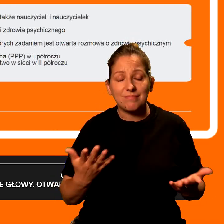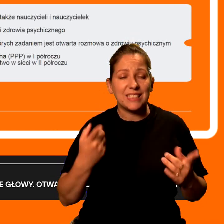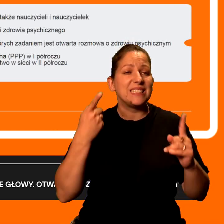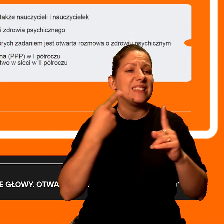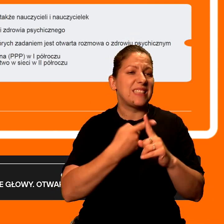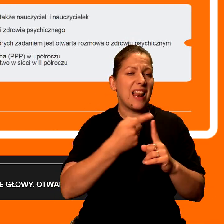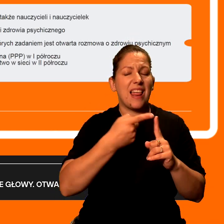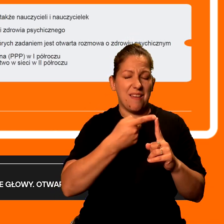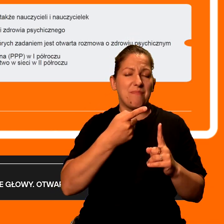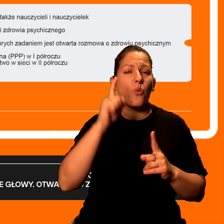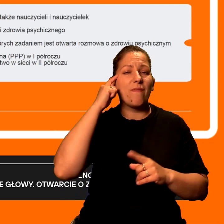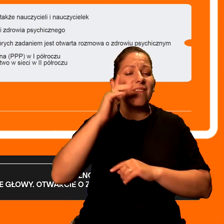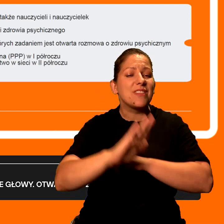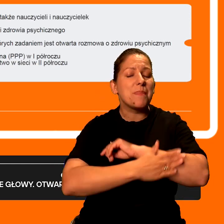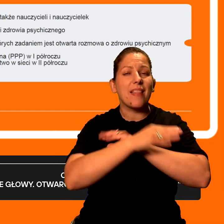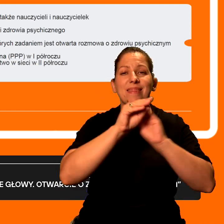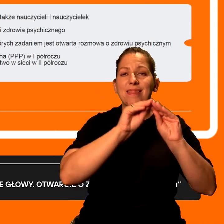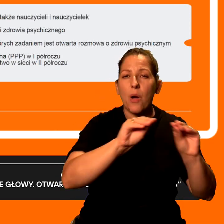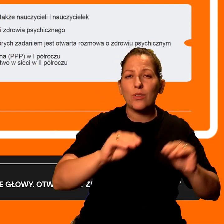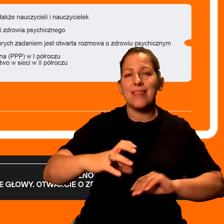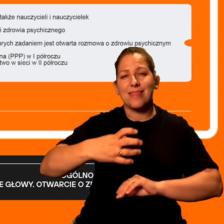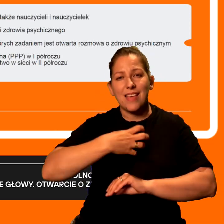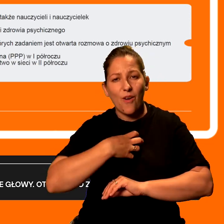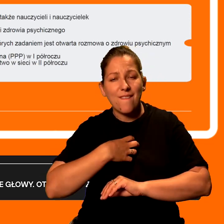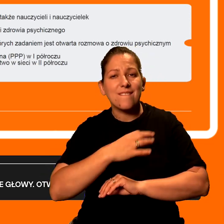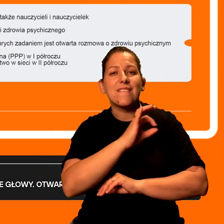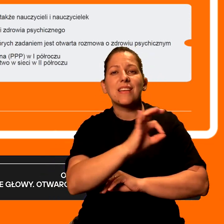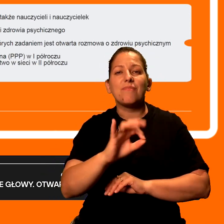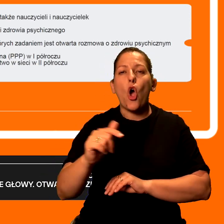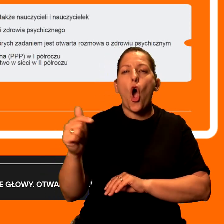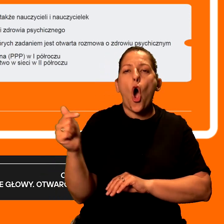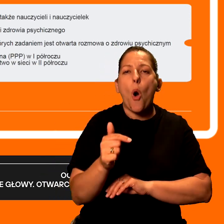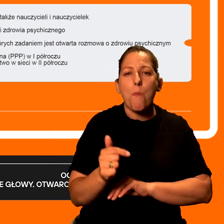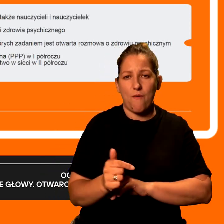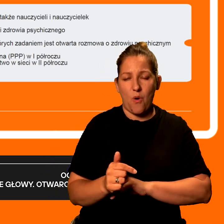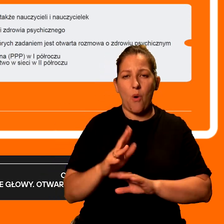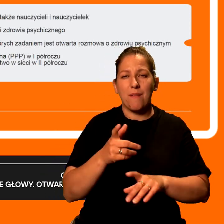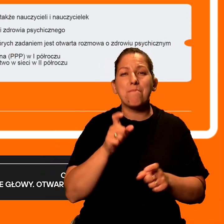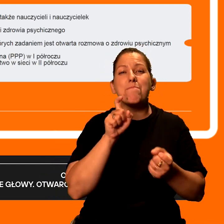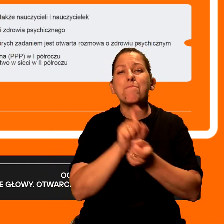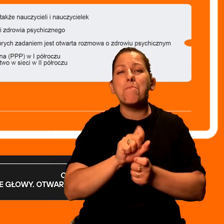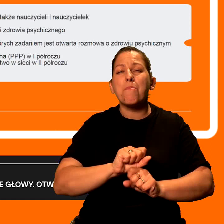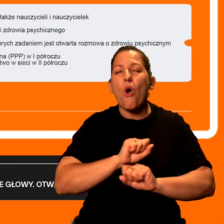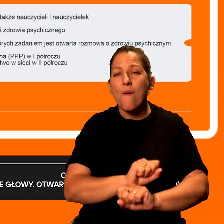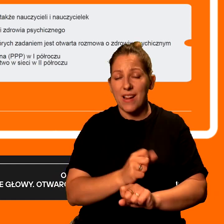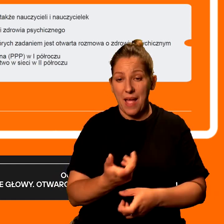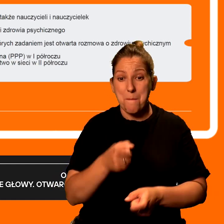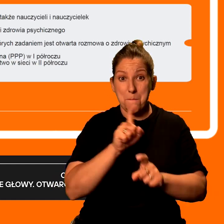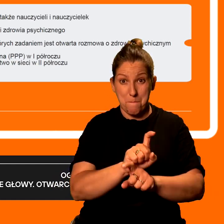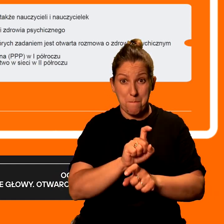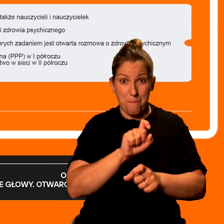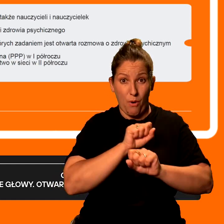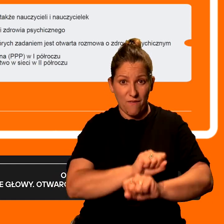przede wszystkim wspieranie nauczycieli, dyrektorów w ich obowiązkach, czyli w profilaktyce, bo i profilaktyka